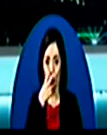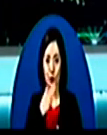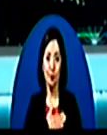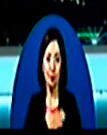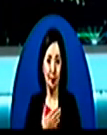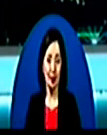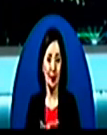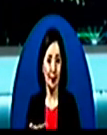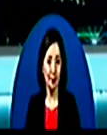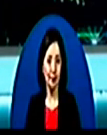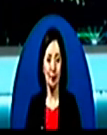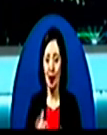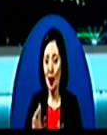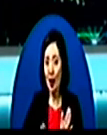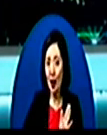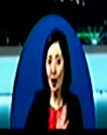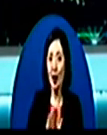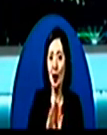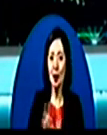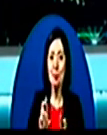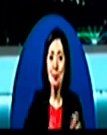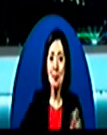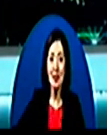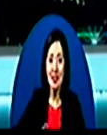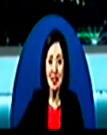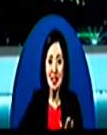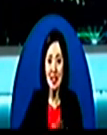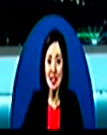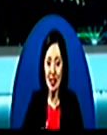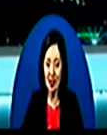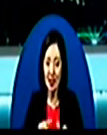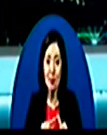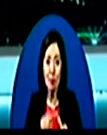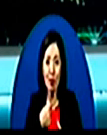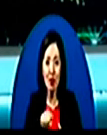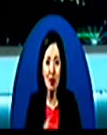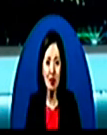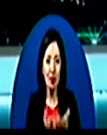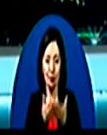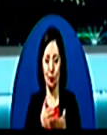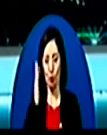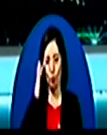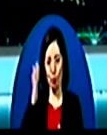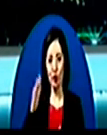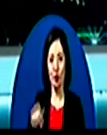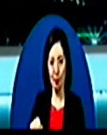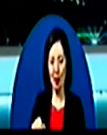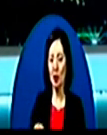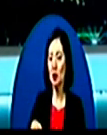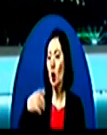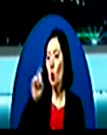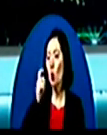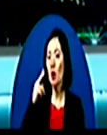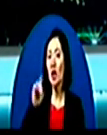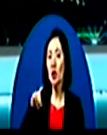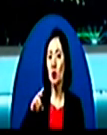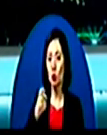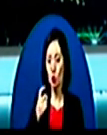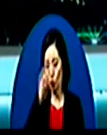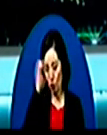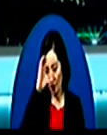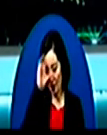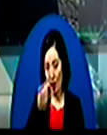Баярлалаа. Гарааны бизнес эрхлэгчдийн дэмжих бодлого чиглэлийг засгийн газар баримтлж байна. Энэ талаар ерөнхий сайд хүрэлцэх залуучуудын төлөөллийг хүлээн авч уулзгуйэр яригдсан